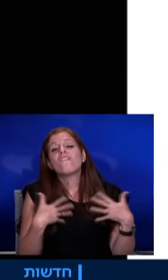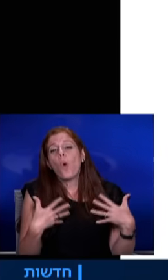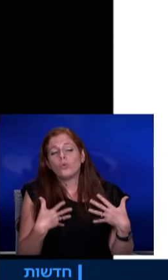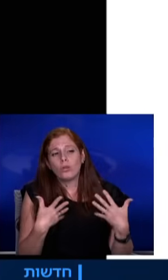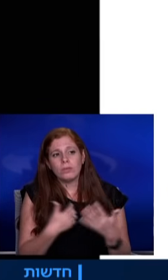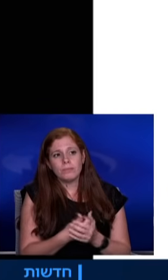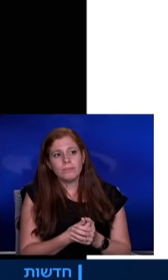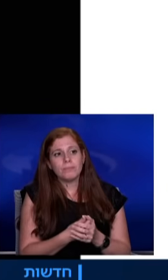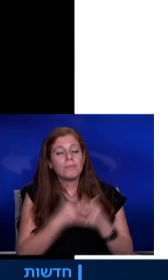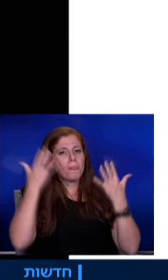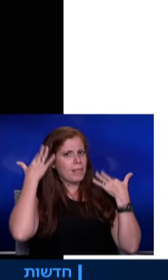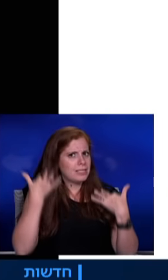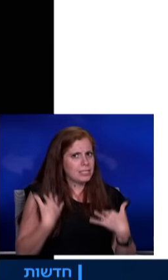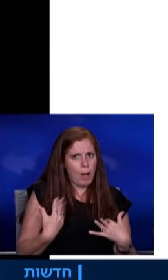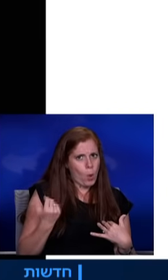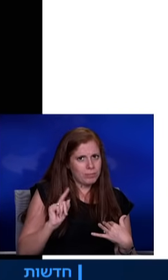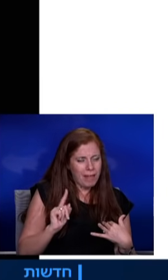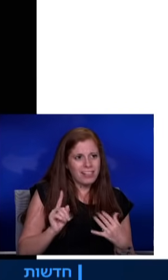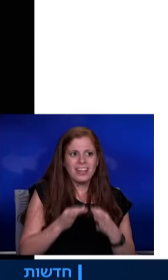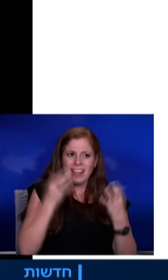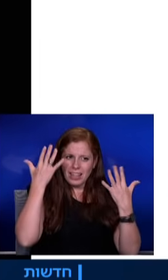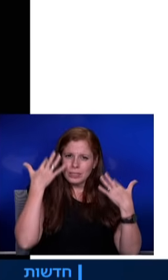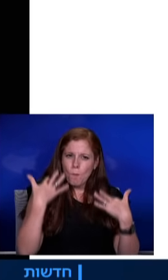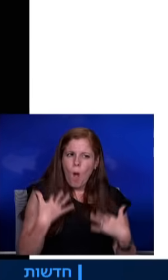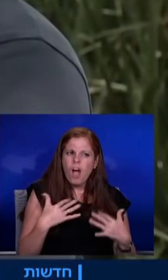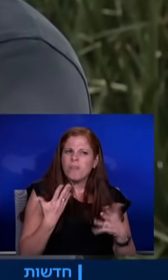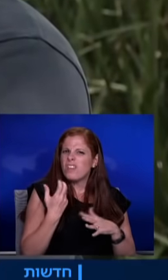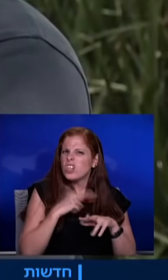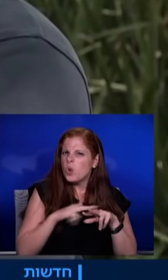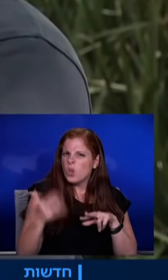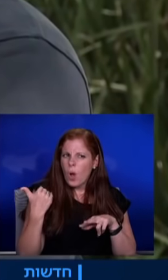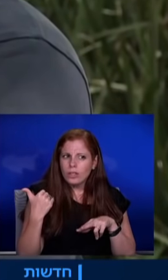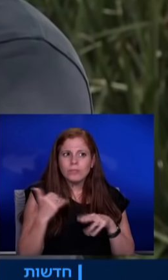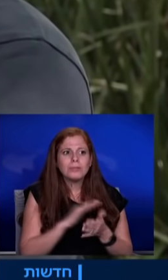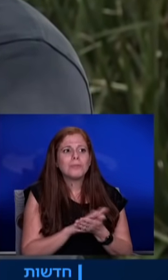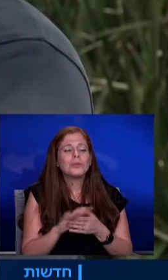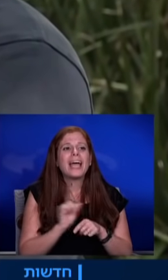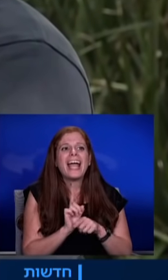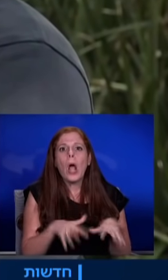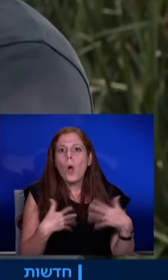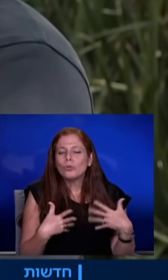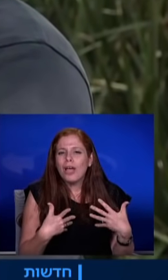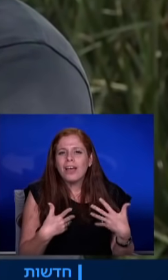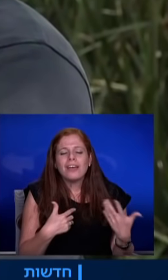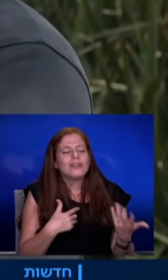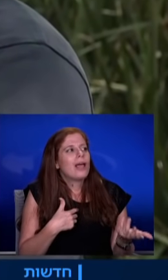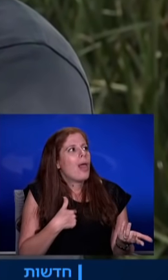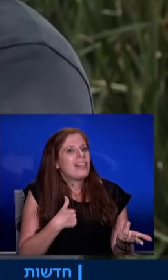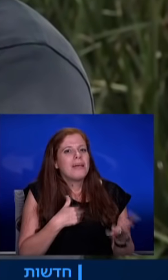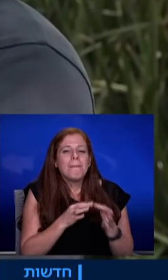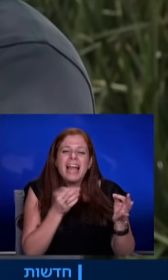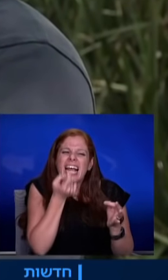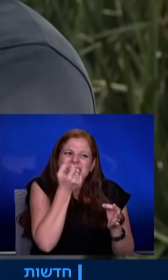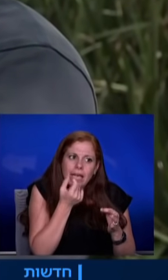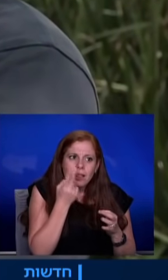שיער צמח לאחרונה, הוא התחיל לצמוח בערך לפני 3 חודשים. זה פשוט רגע אושר שכאילו אני מתחילה קצת